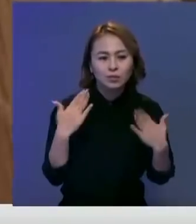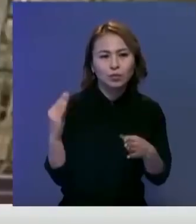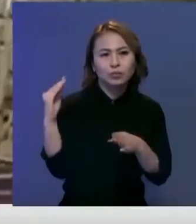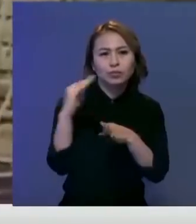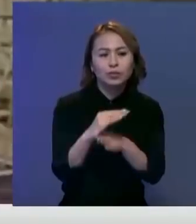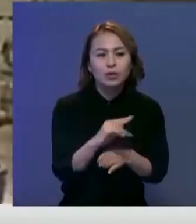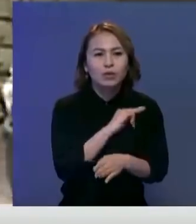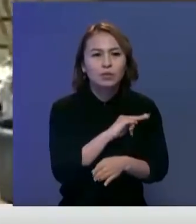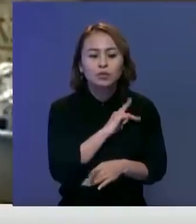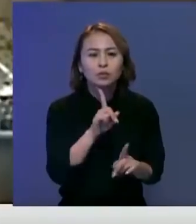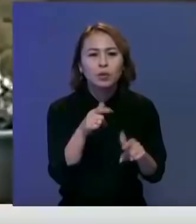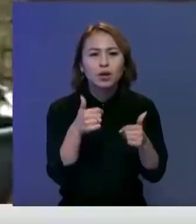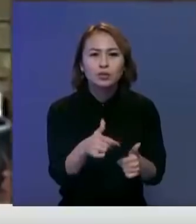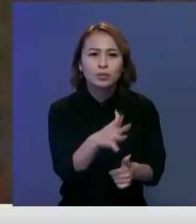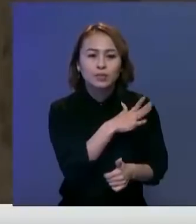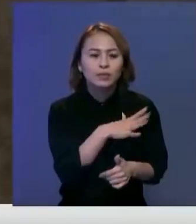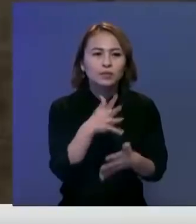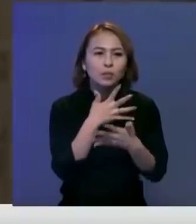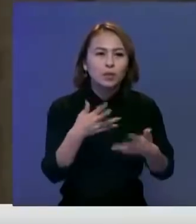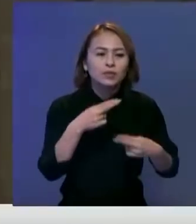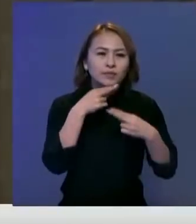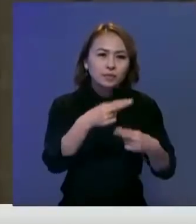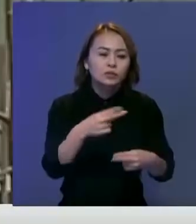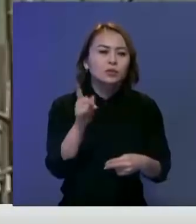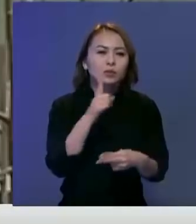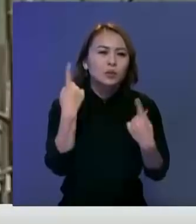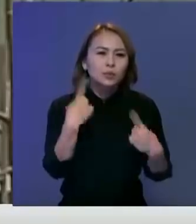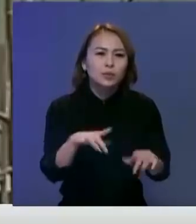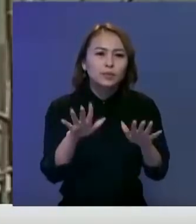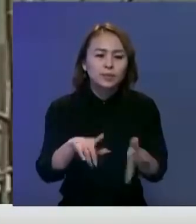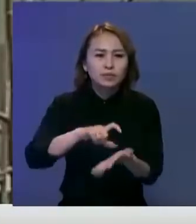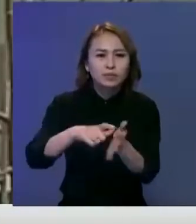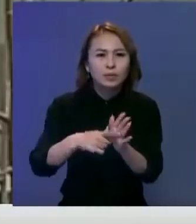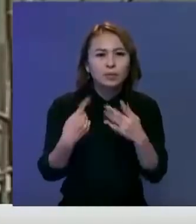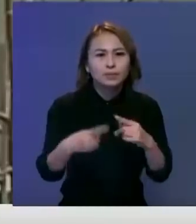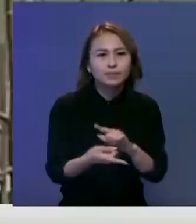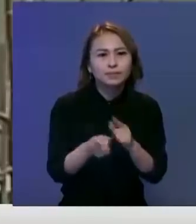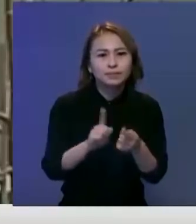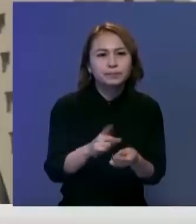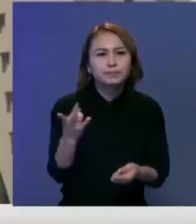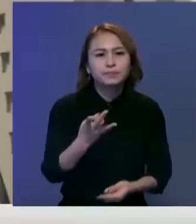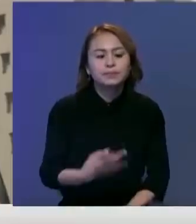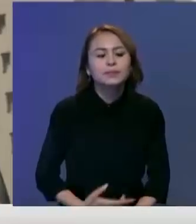Нәтижелі жұмыс түйім үшін бар назарымды сүйіктөсіме аудару үшін кеңістікті өзгертуім керек.